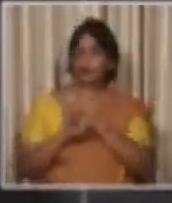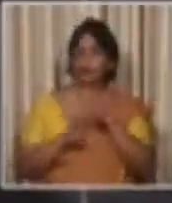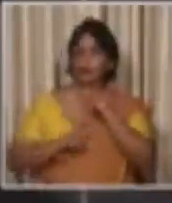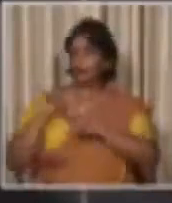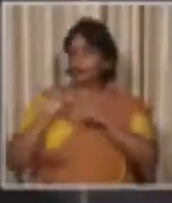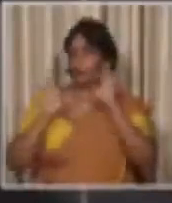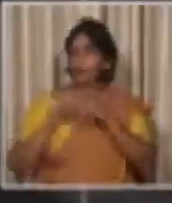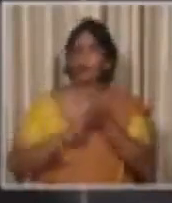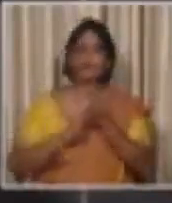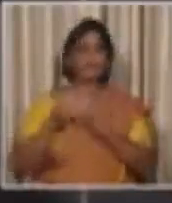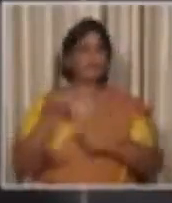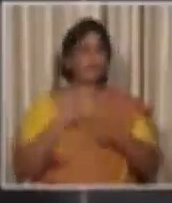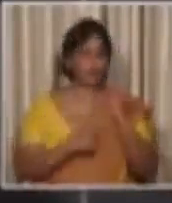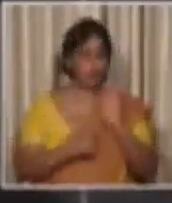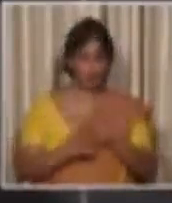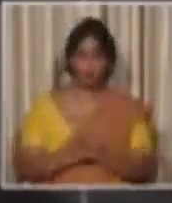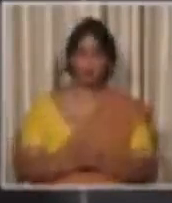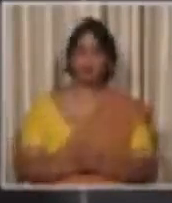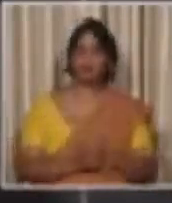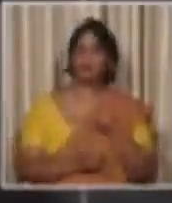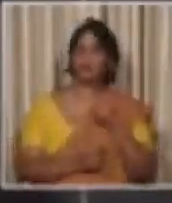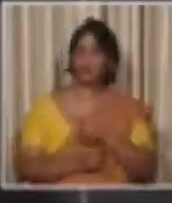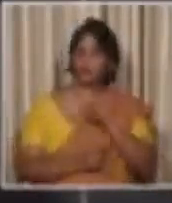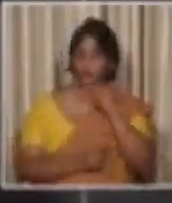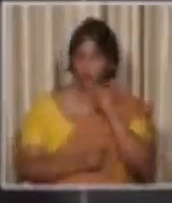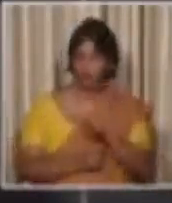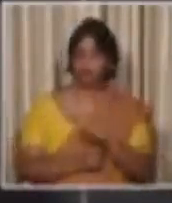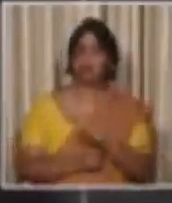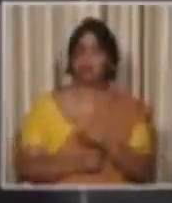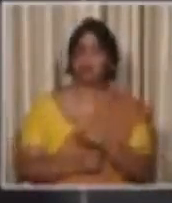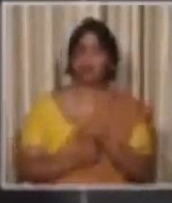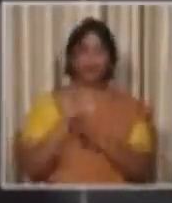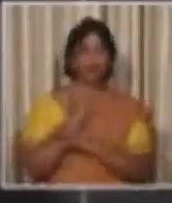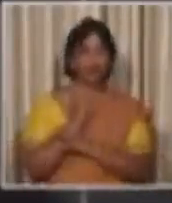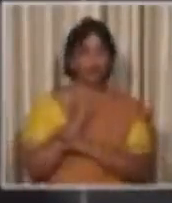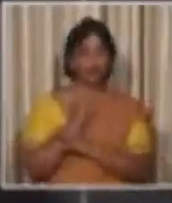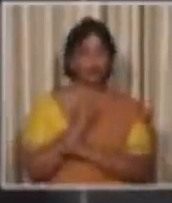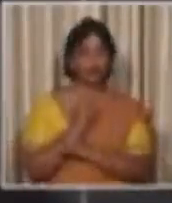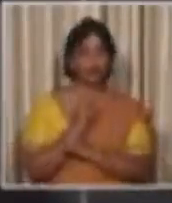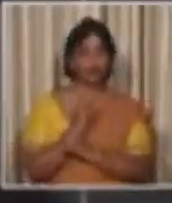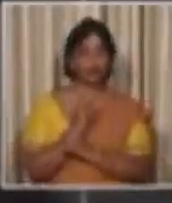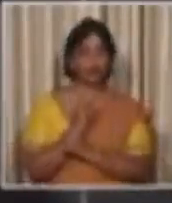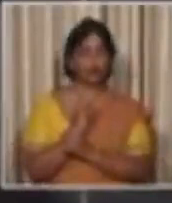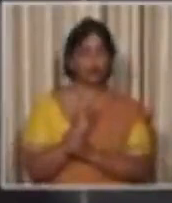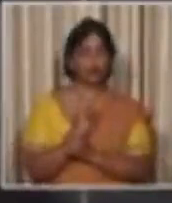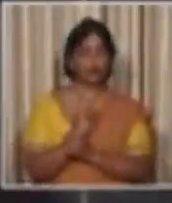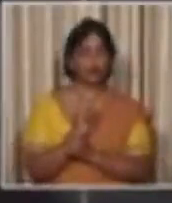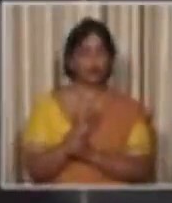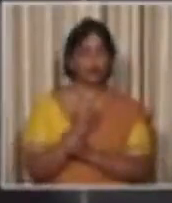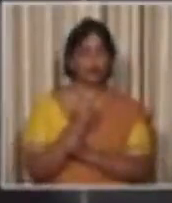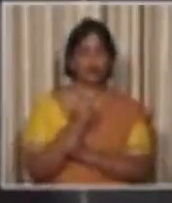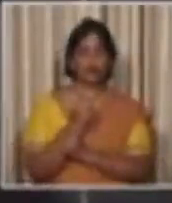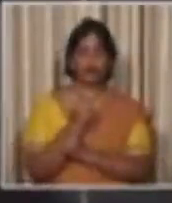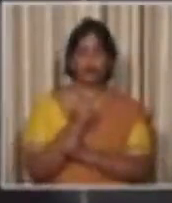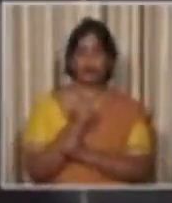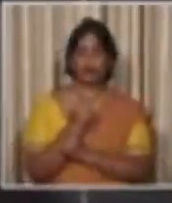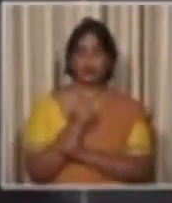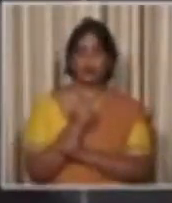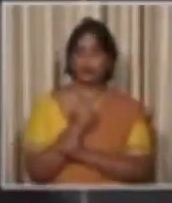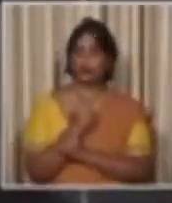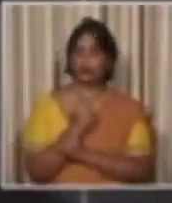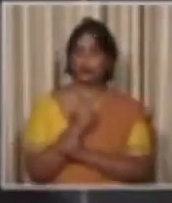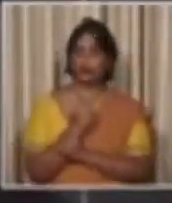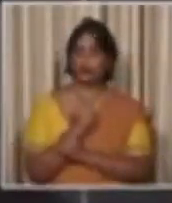සාකච්ඡා නොකර මේක විකුණන්න යනවයි කියලා. මේක ඇත්තටම කෞතුකාගාරයක් වගේ. හරි හරි more time.